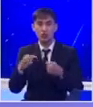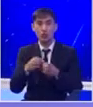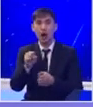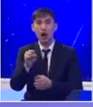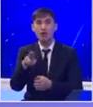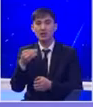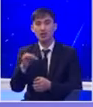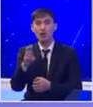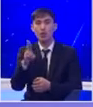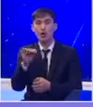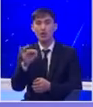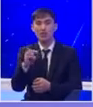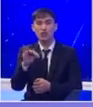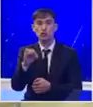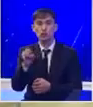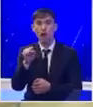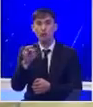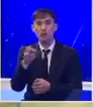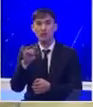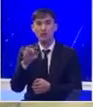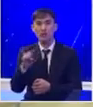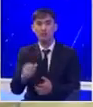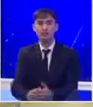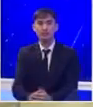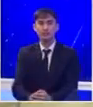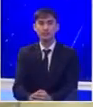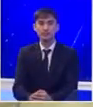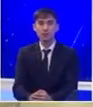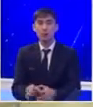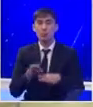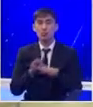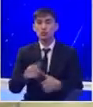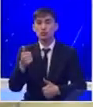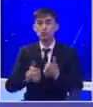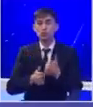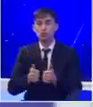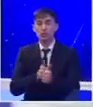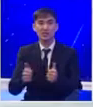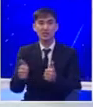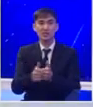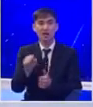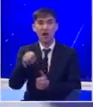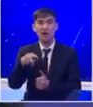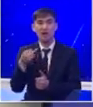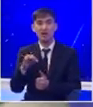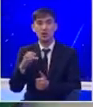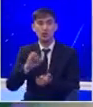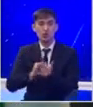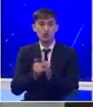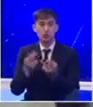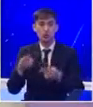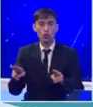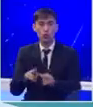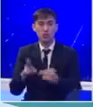«Куаныш», «ЖТСУ» и «Алматы». По итогам четырех прошедших туров позицию лидера занимает «Алтай». Усть-Каменогорский клуб